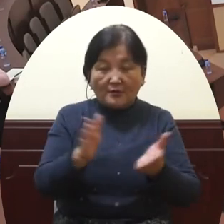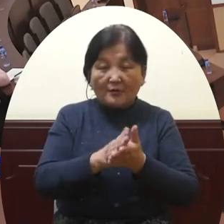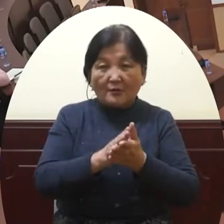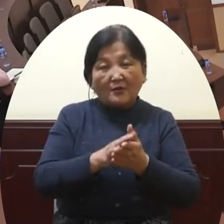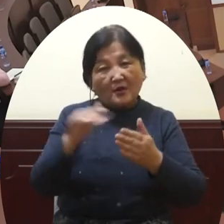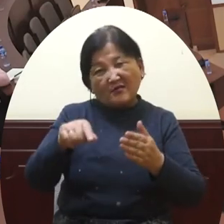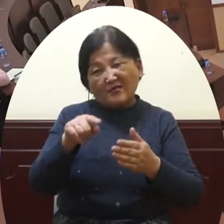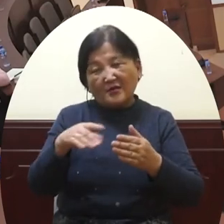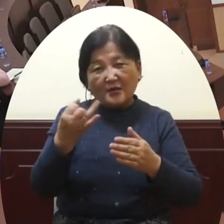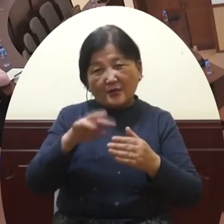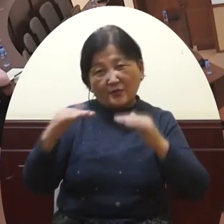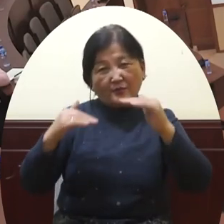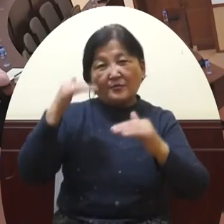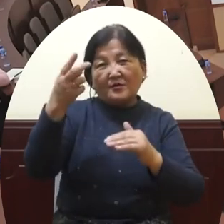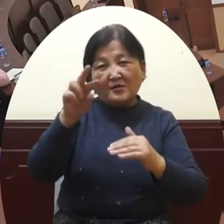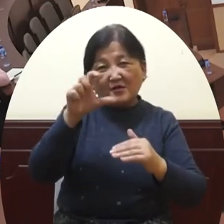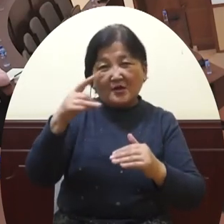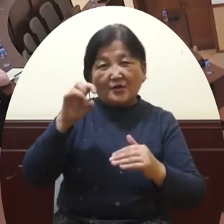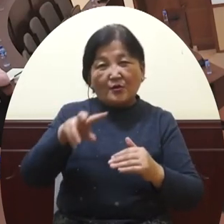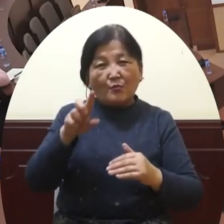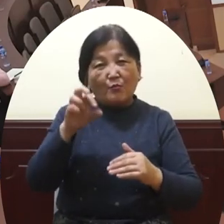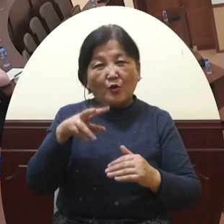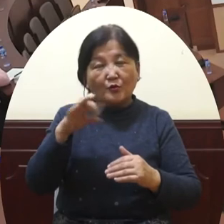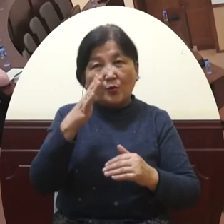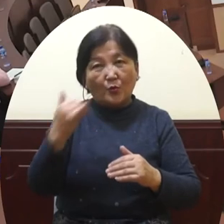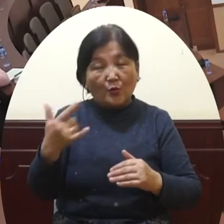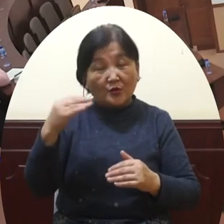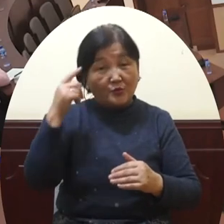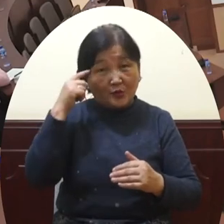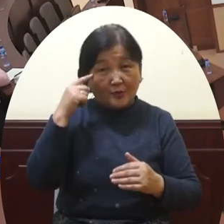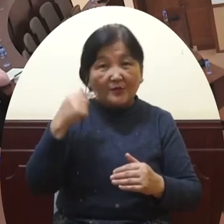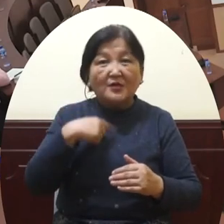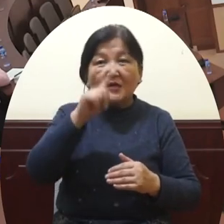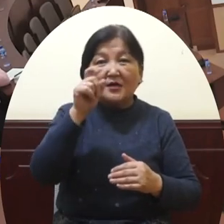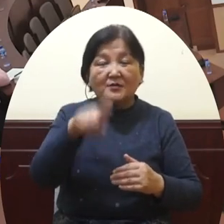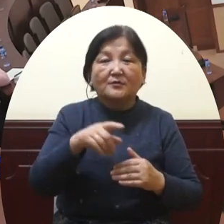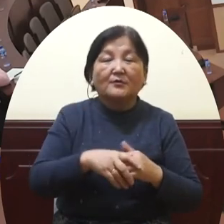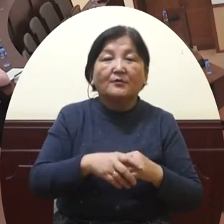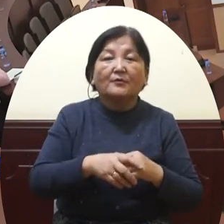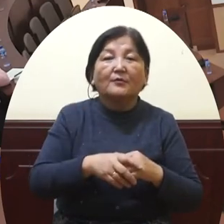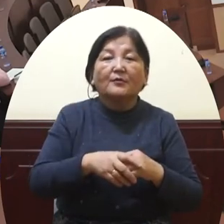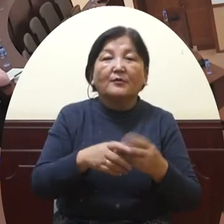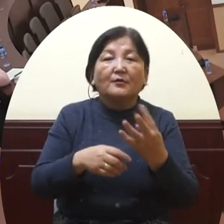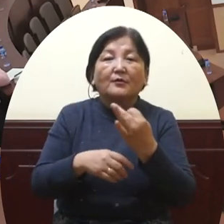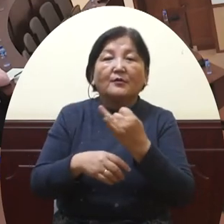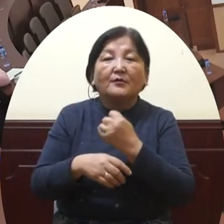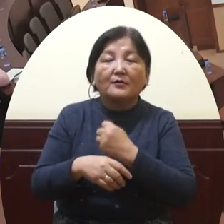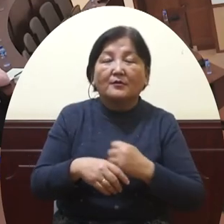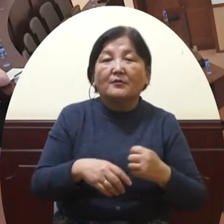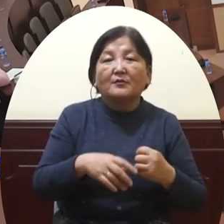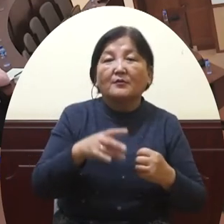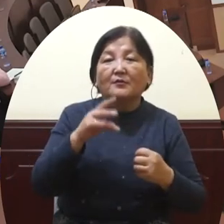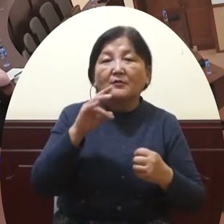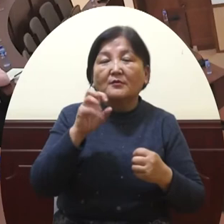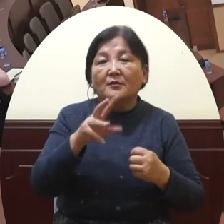дээр юм ажилт юм уу тийм их хөнгөлөлт амар их байгаа. Тэгэхээр зөвхөн миний асууж байгаа нь 3 өдрийн 6 сараас өмнө одоо хэдхэн сар үлдсэн багчаа.